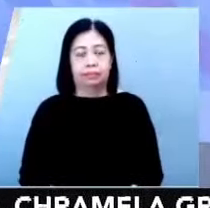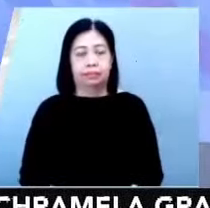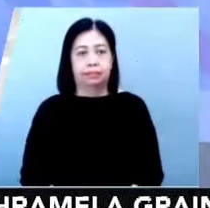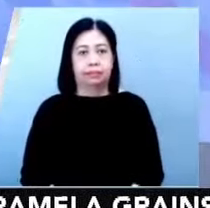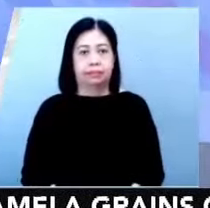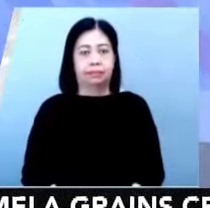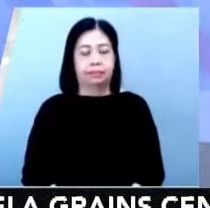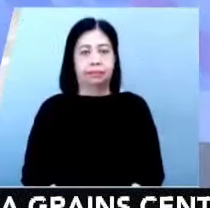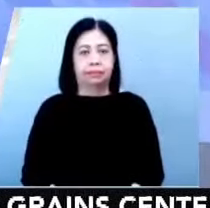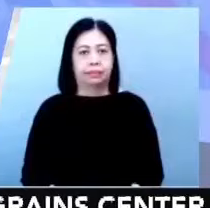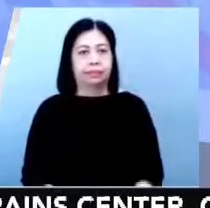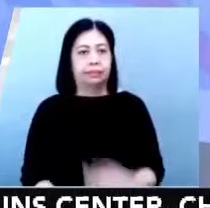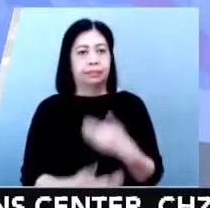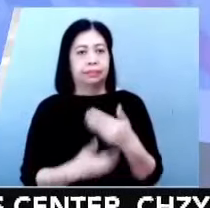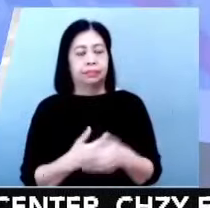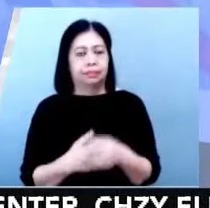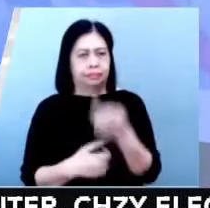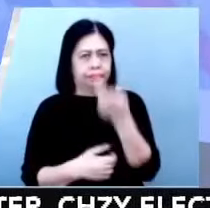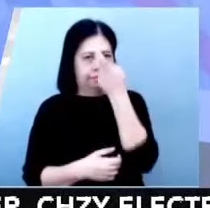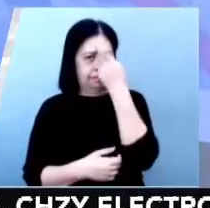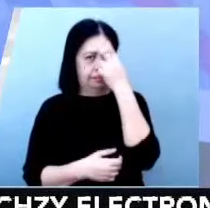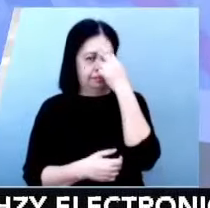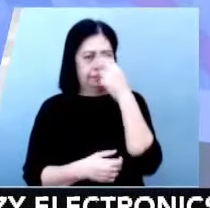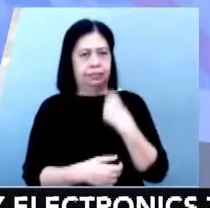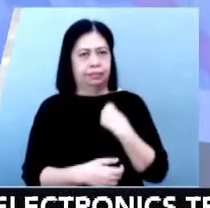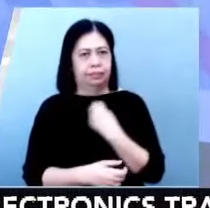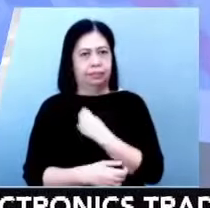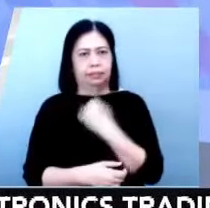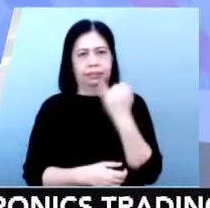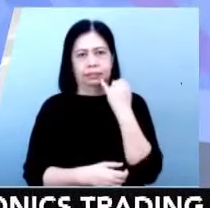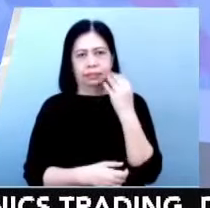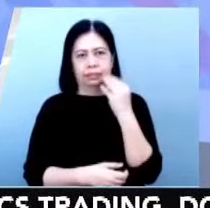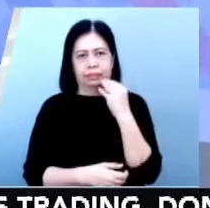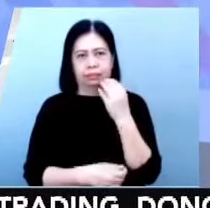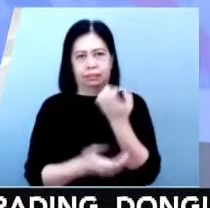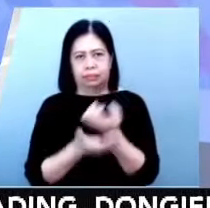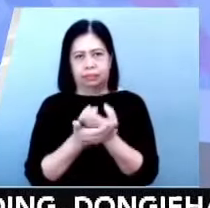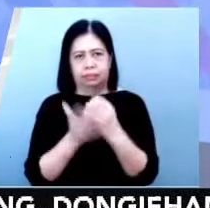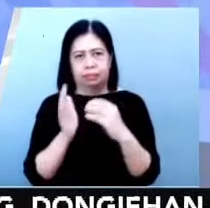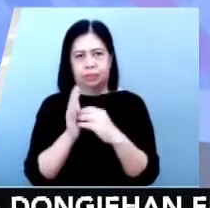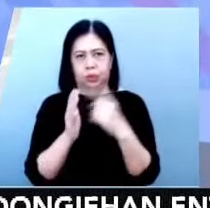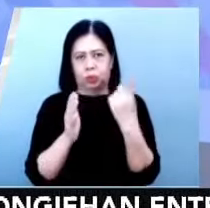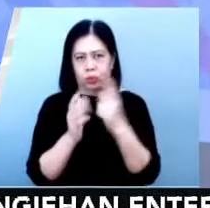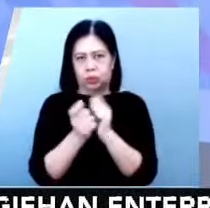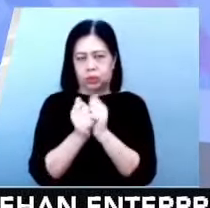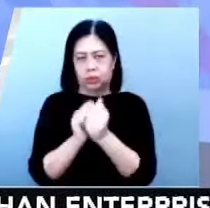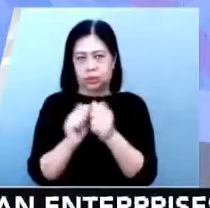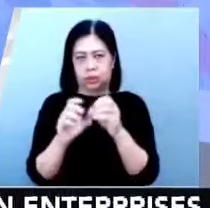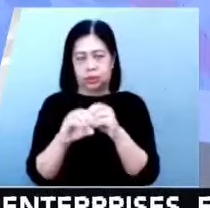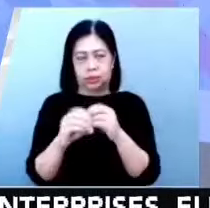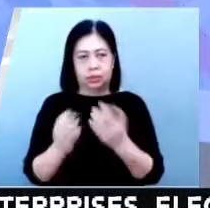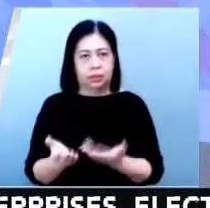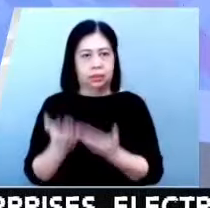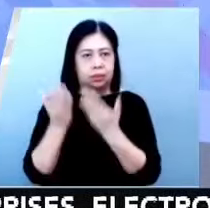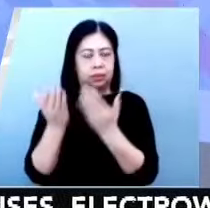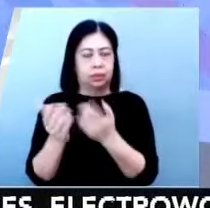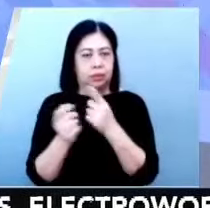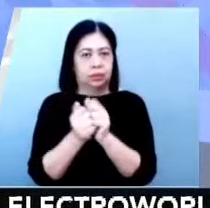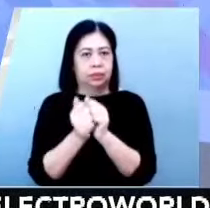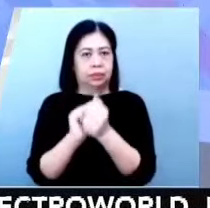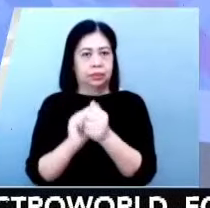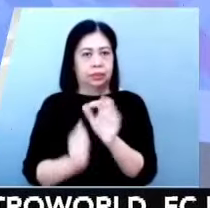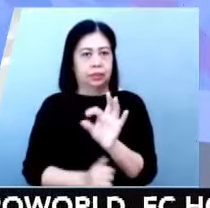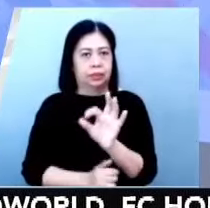Duda si Senator Aimee Marcos na economic provisions lang ang gagalawin sa resolusyong inihain para sa pag-amyenda ng